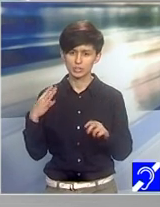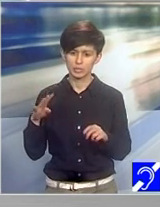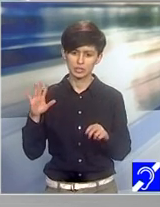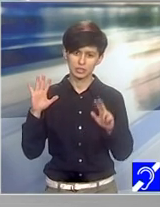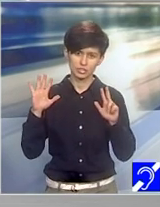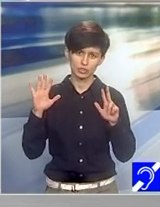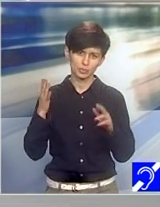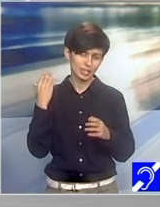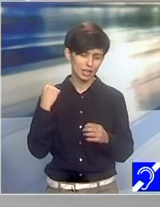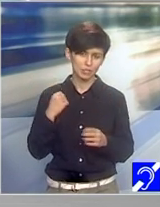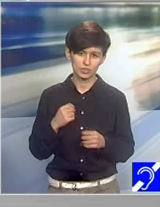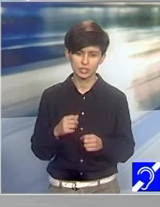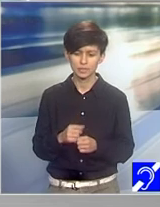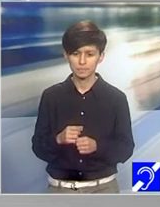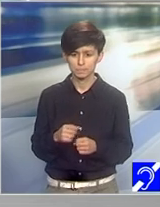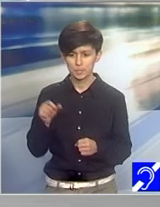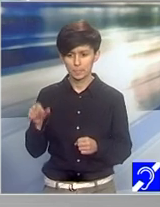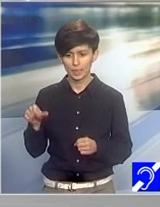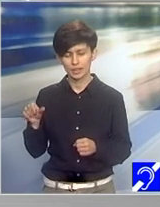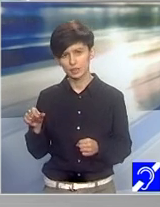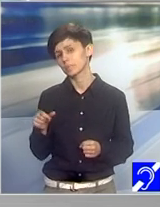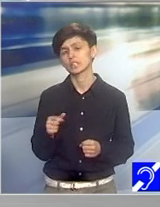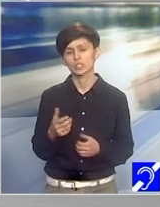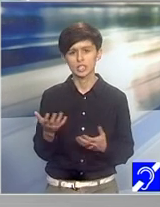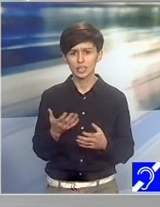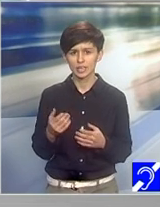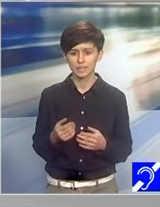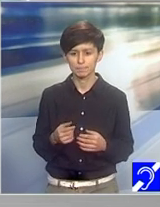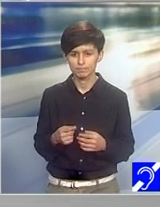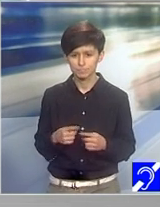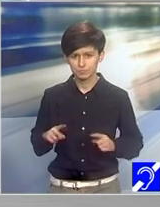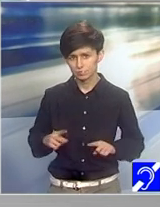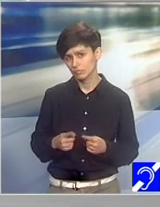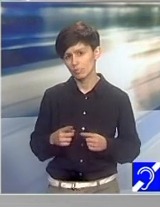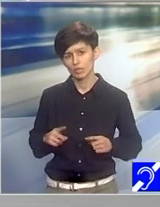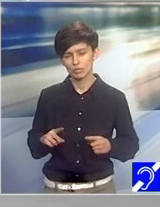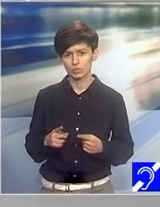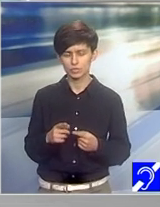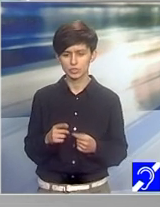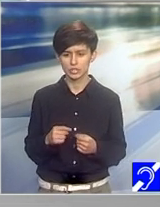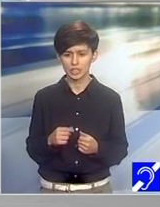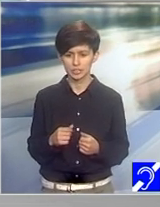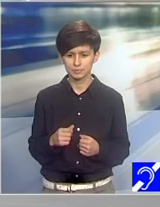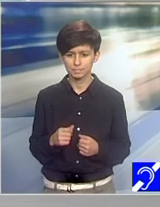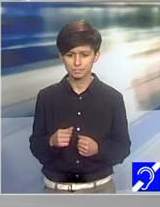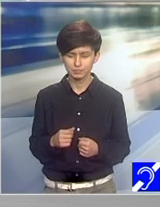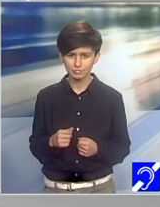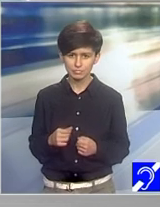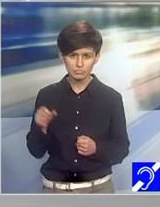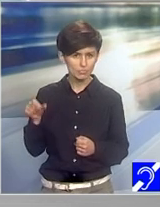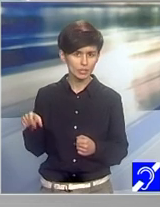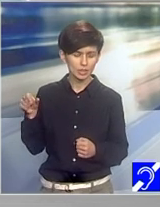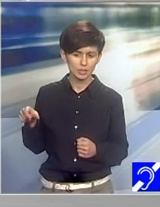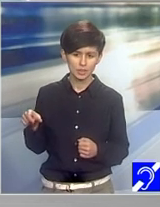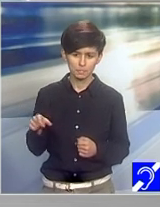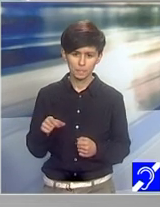țara românească, liberalii sau chiar radicalii lui Rosetti, Tell, liberalii